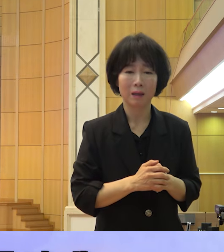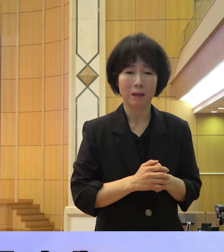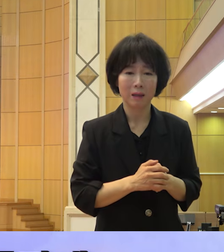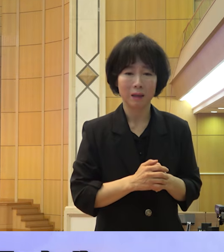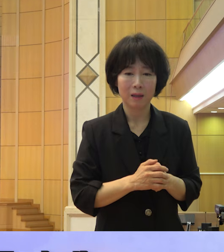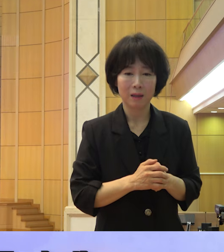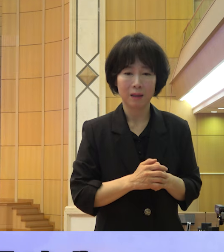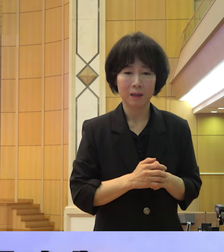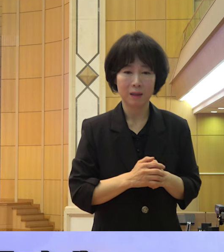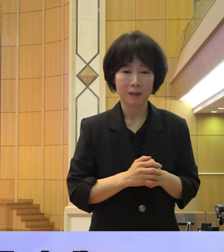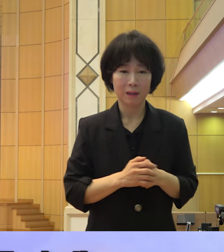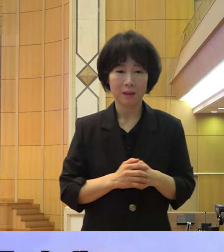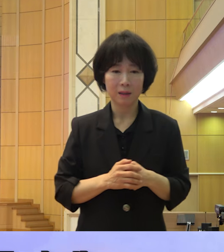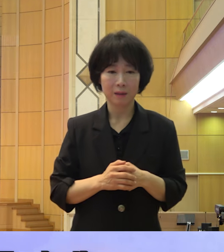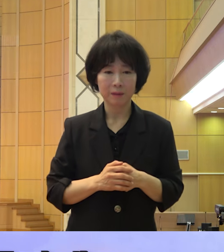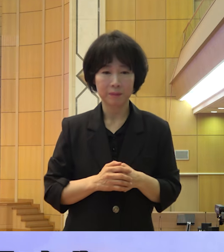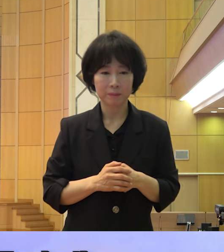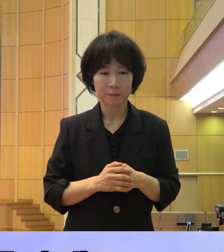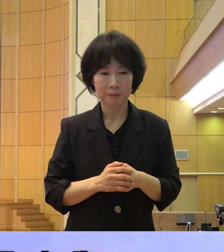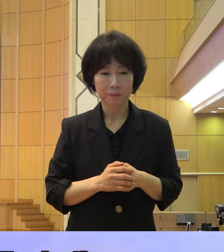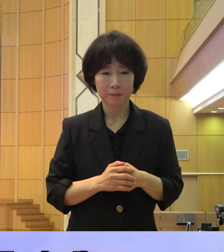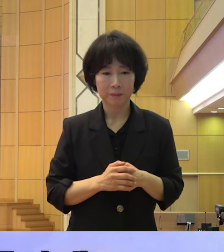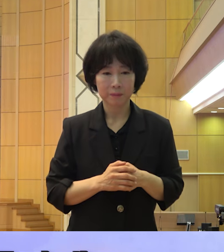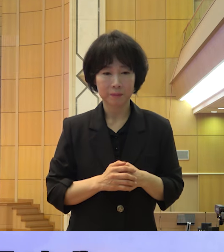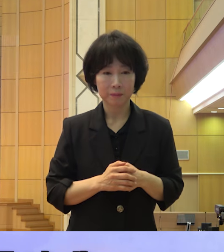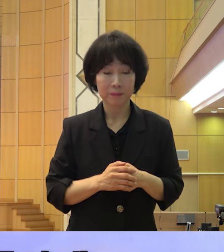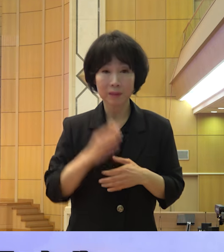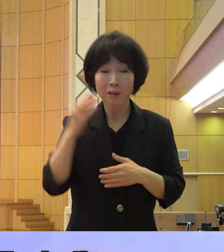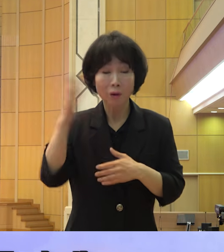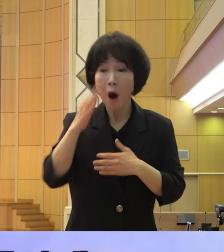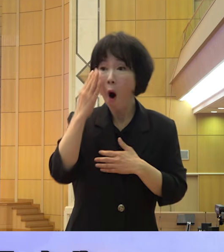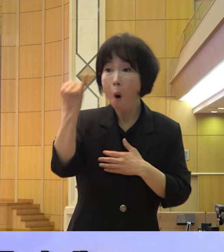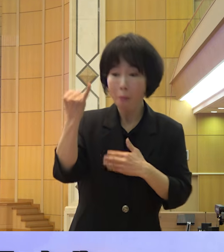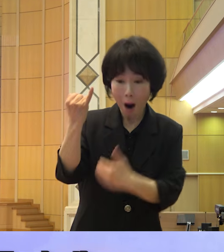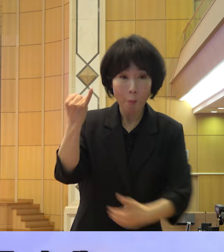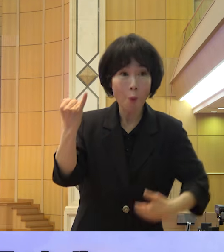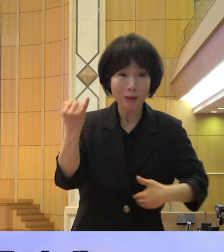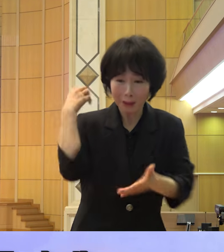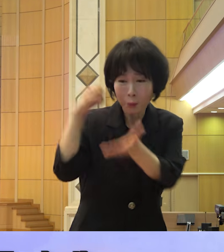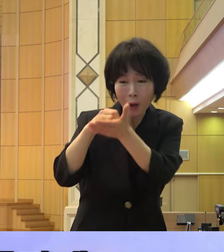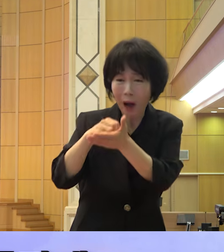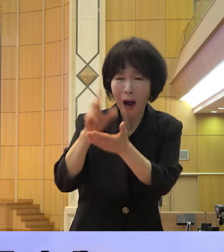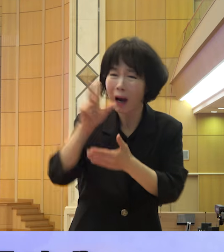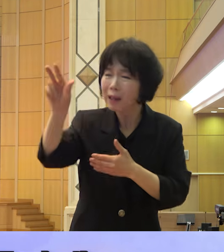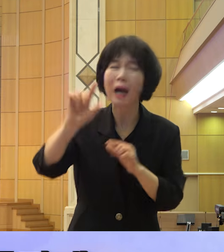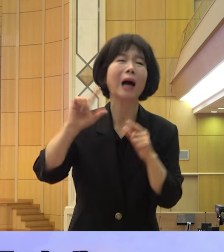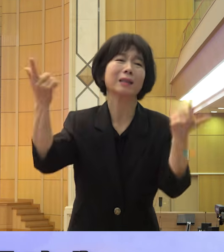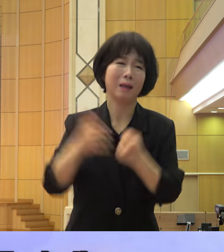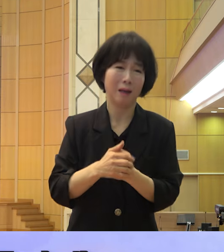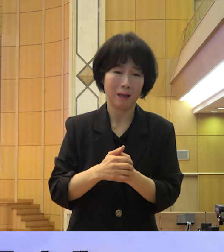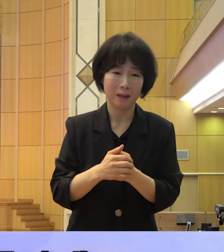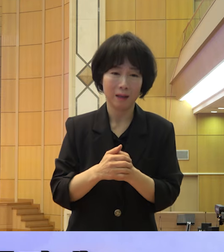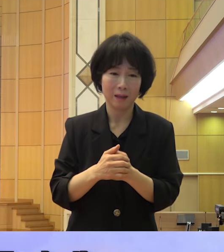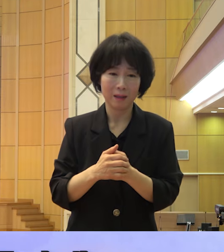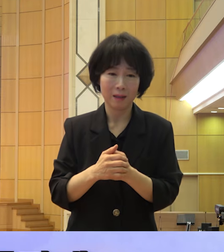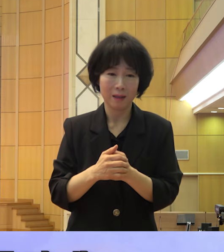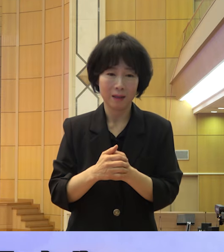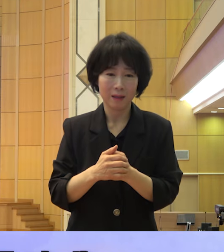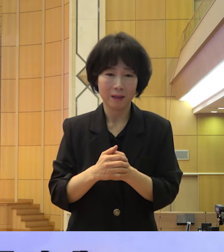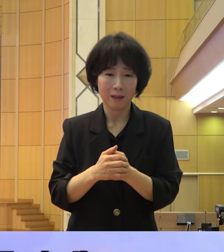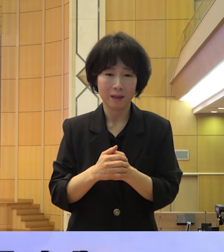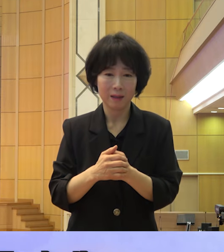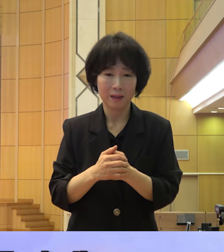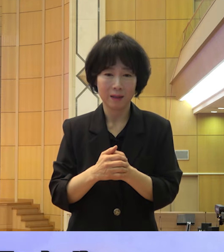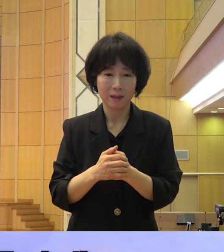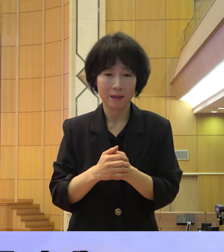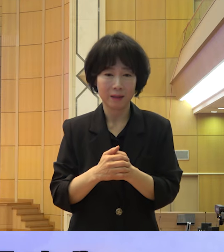나온 대로 돌아간다고 말할 때 어느 누구가 어머니 뱃속으로 다시 들어간 사람이 있습니까? 그렇지요. 요